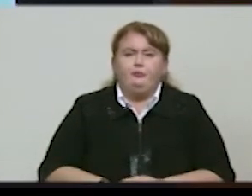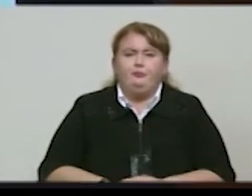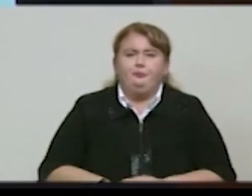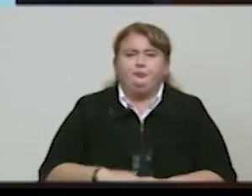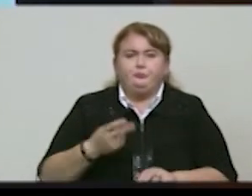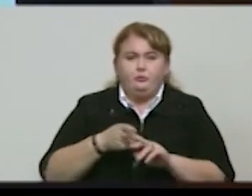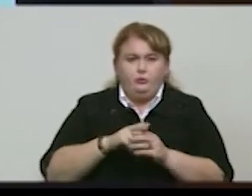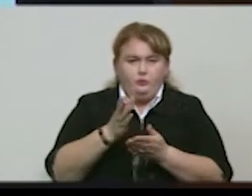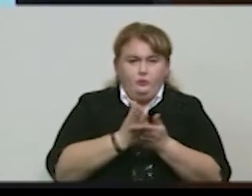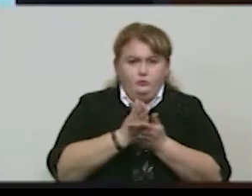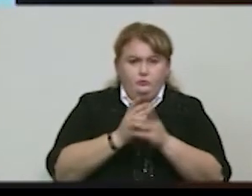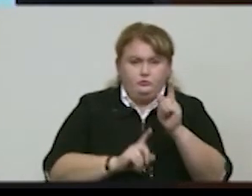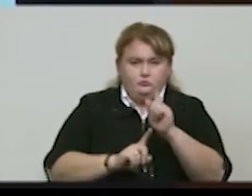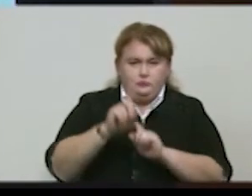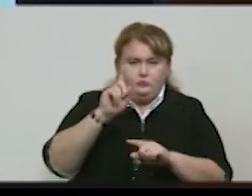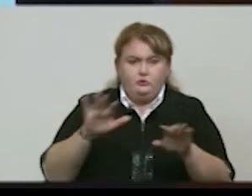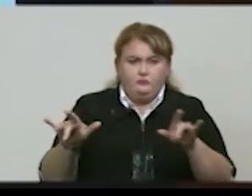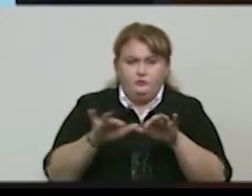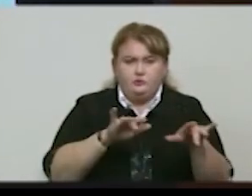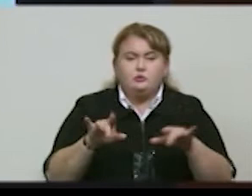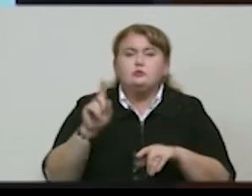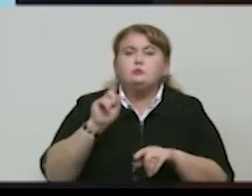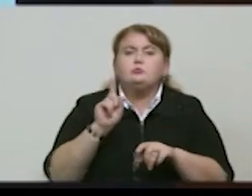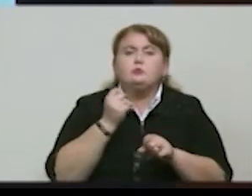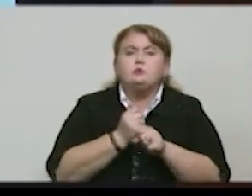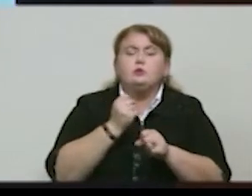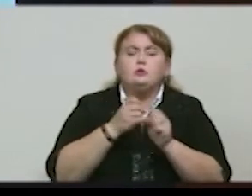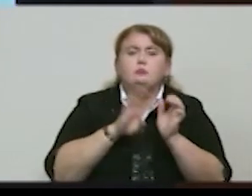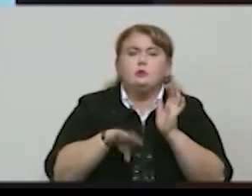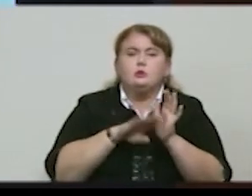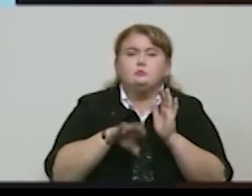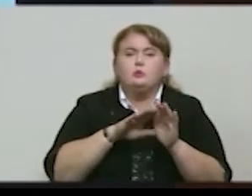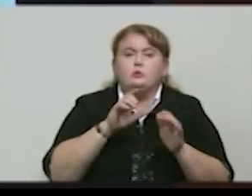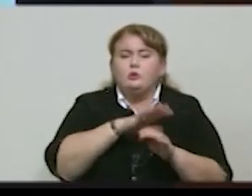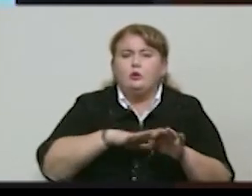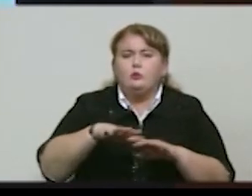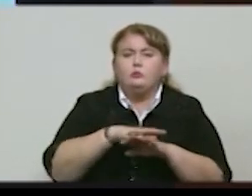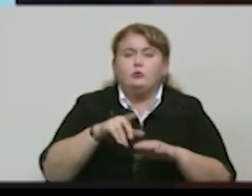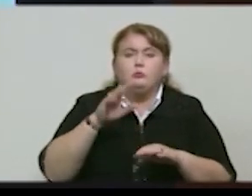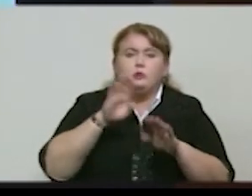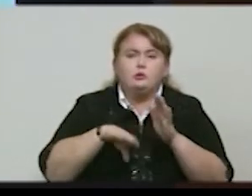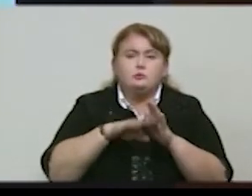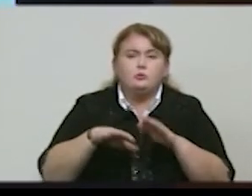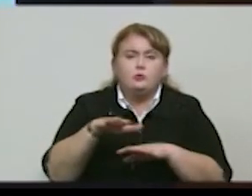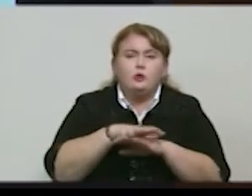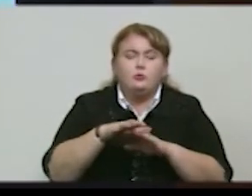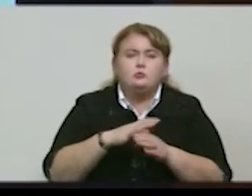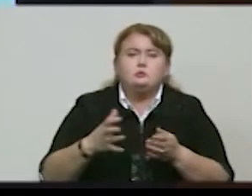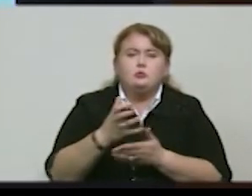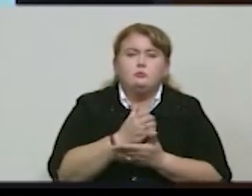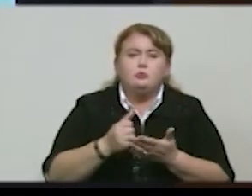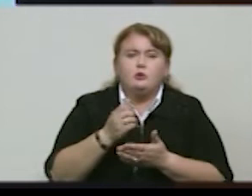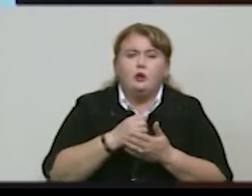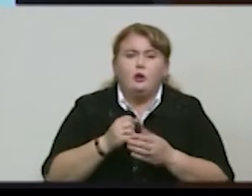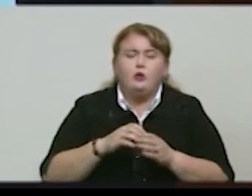Это послужило началом движения. Что же делал простой народ? Простой народ поднимал, собирал